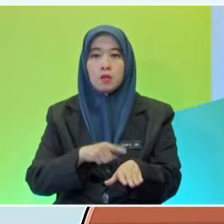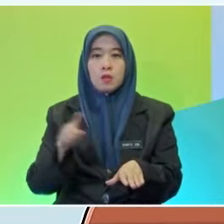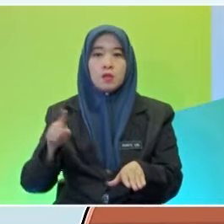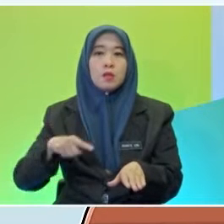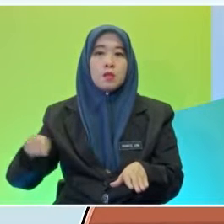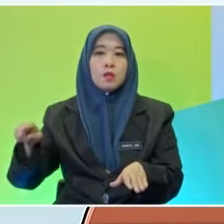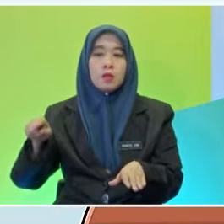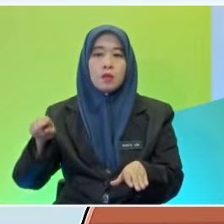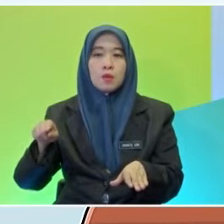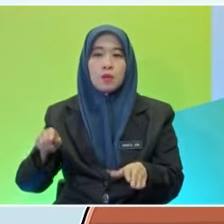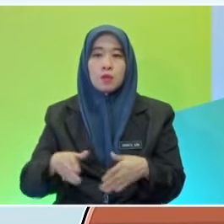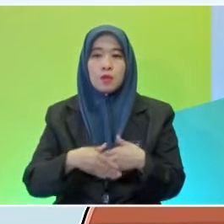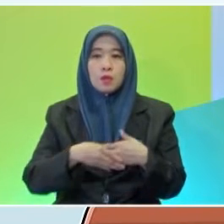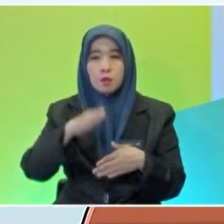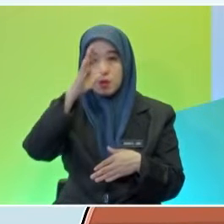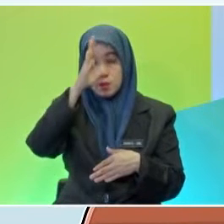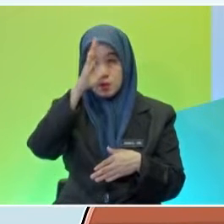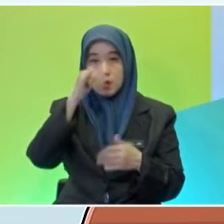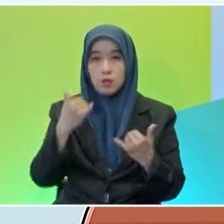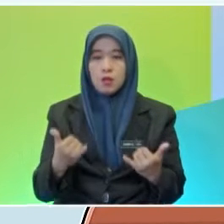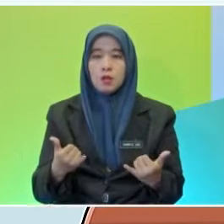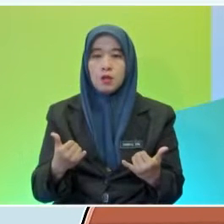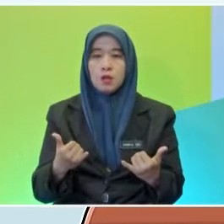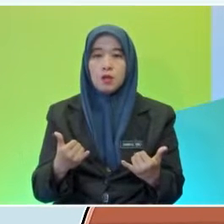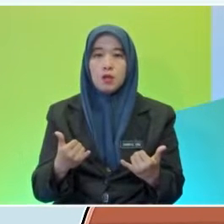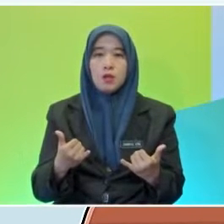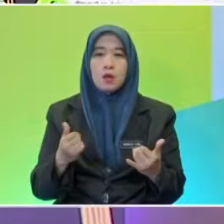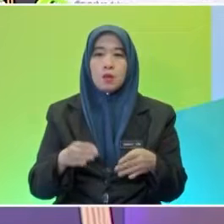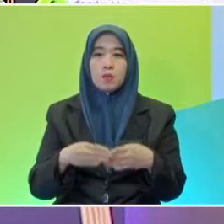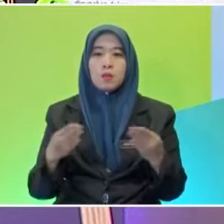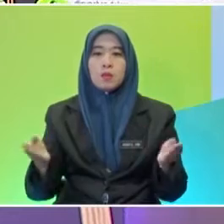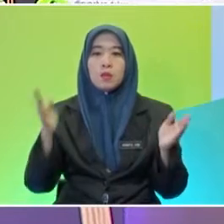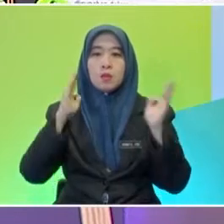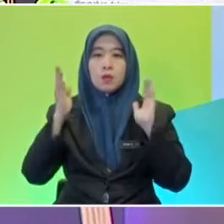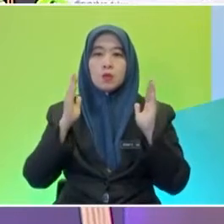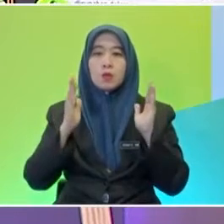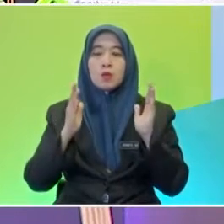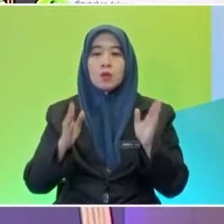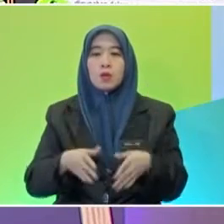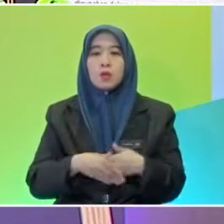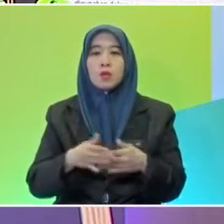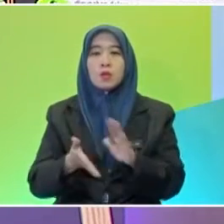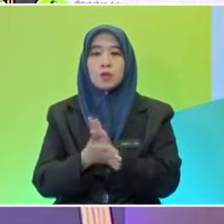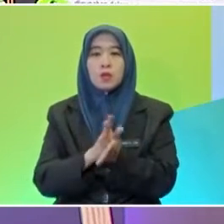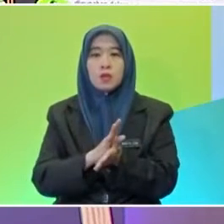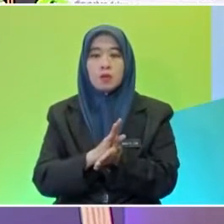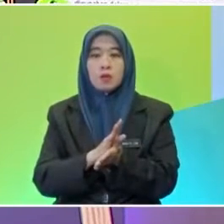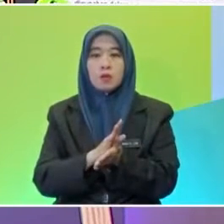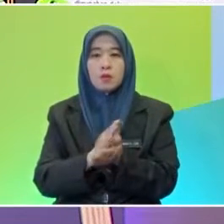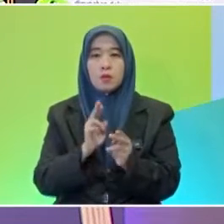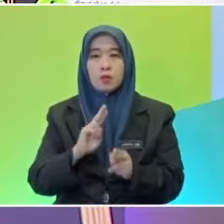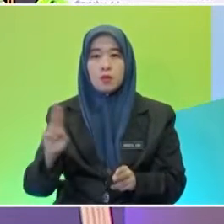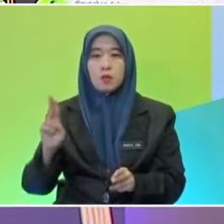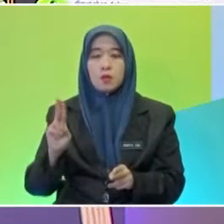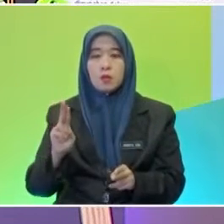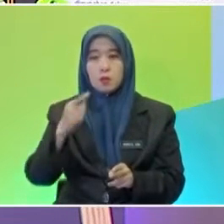menjadi bahasa utama ya dalam urusan jual beli di negara kita terlihat seterusnya ya peranan bahasa Melayu sebagai